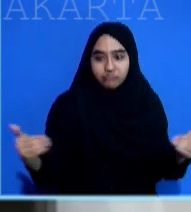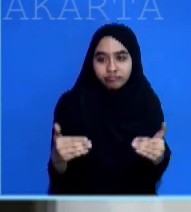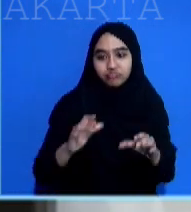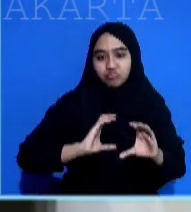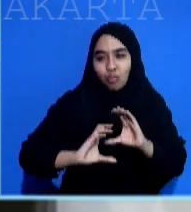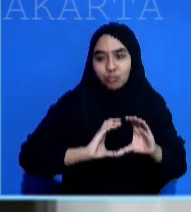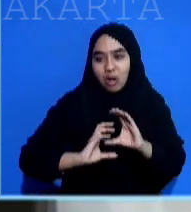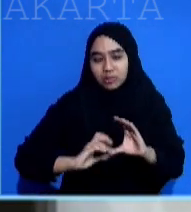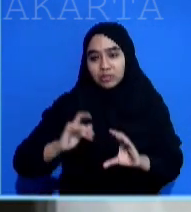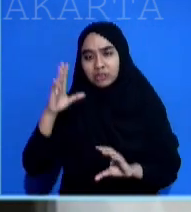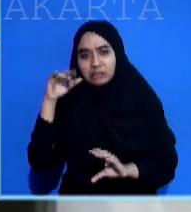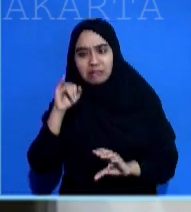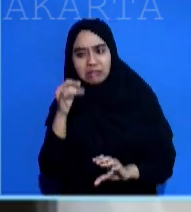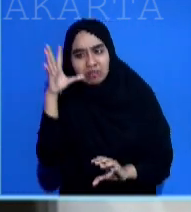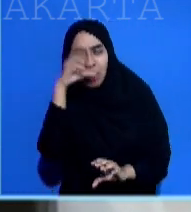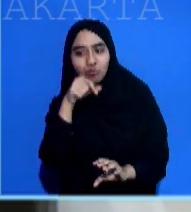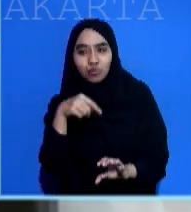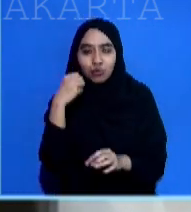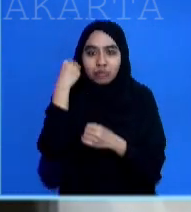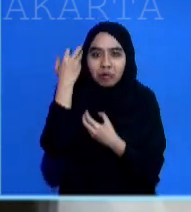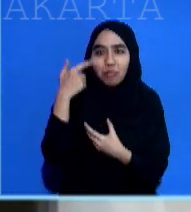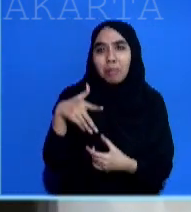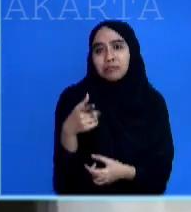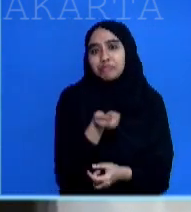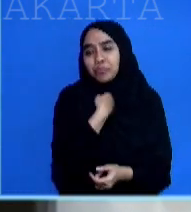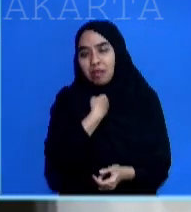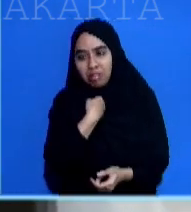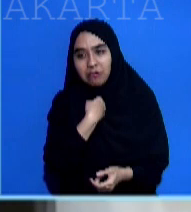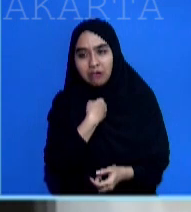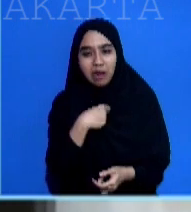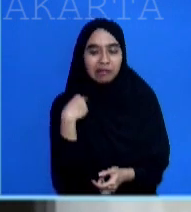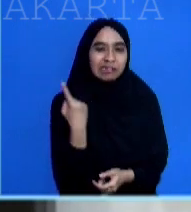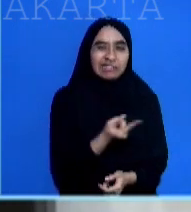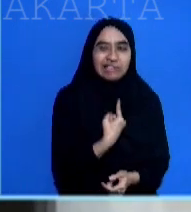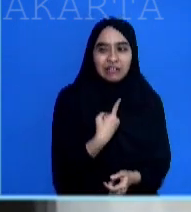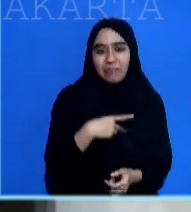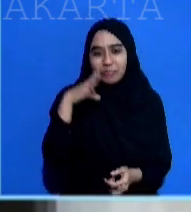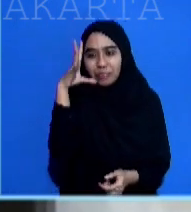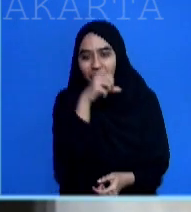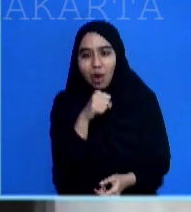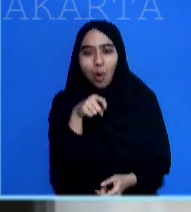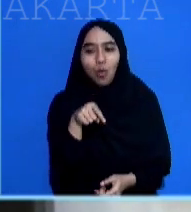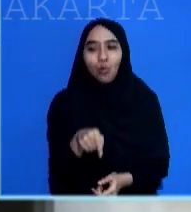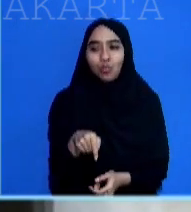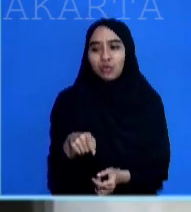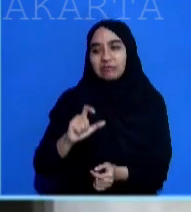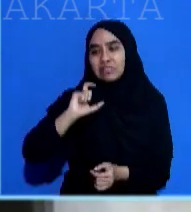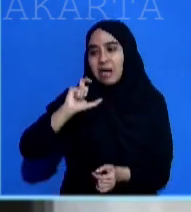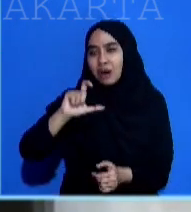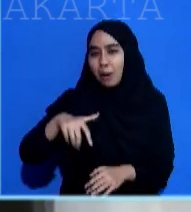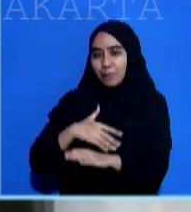dampak kejahatan jalanan, kita bisa mengetahui indikasi-indikasi kejahatan jalanan dan bagaimana caranya